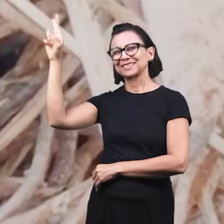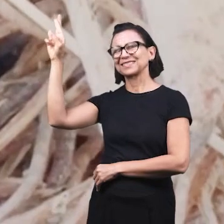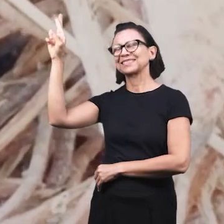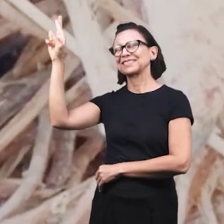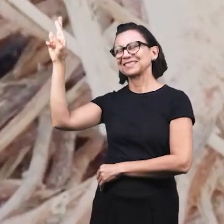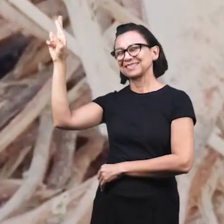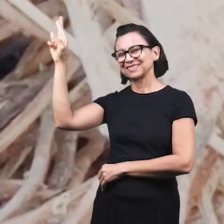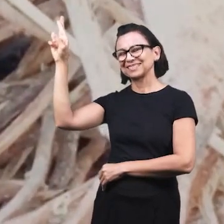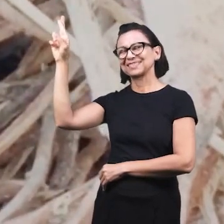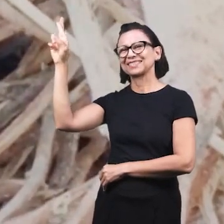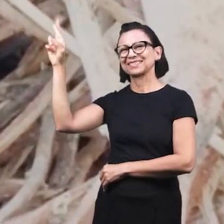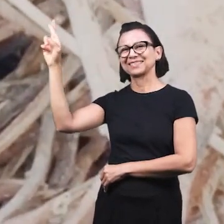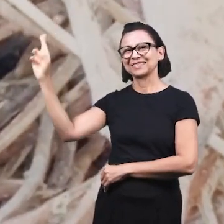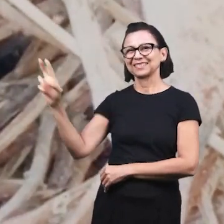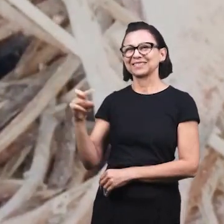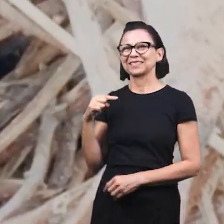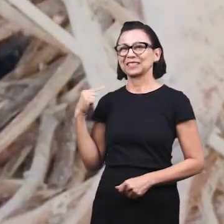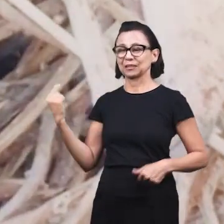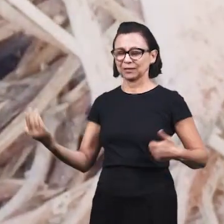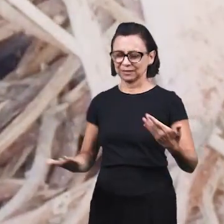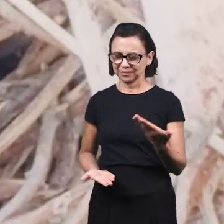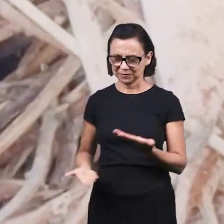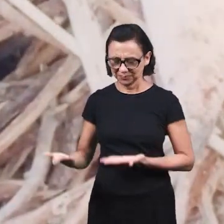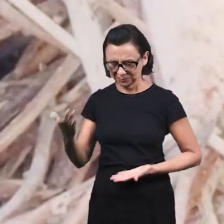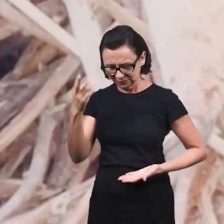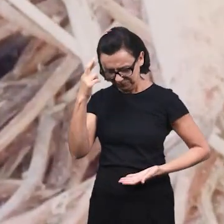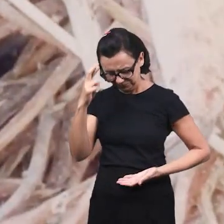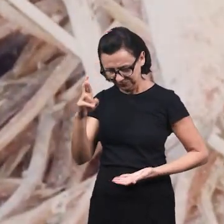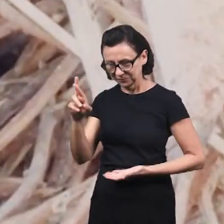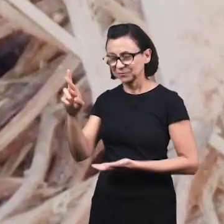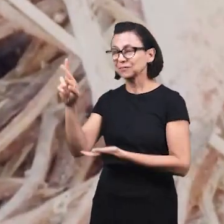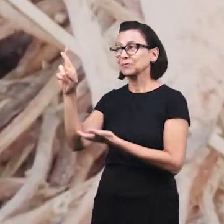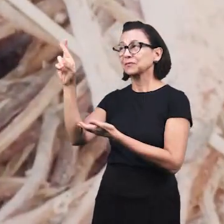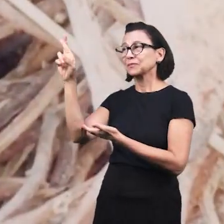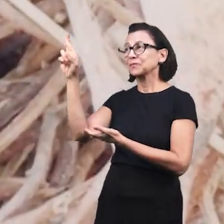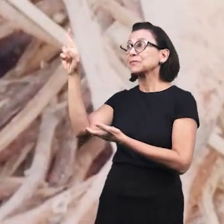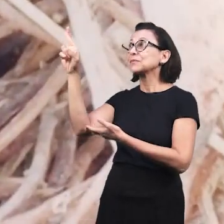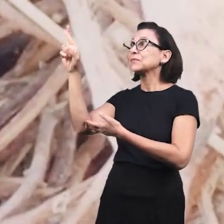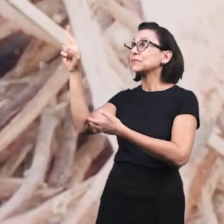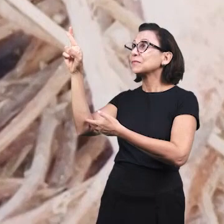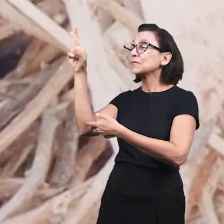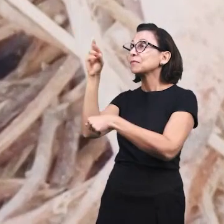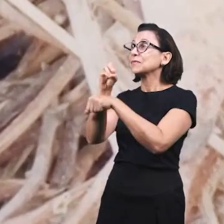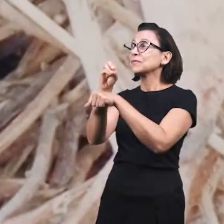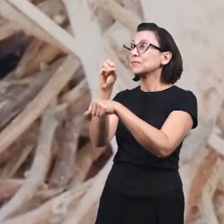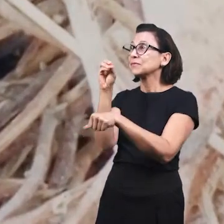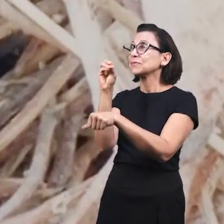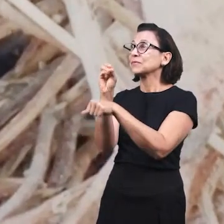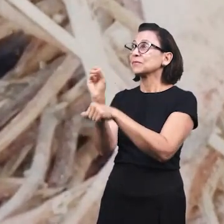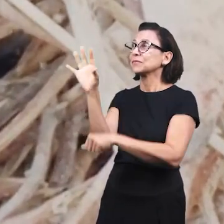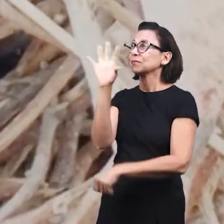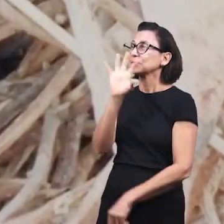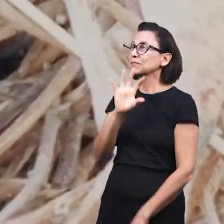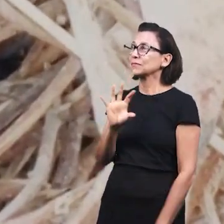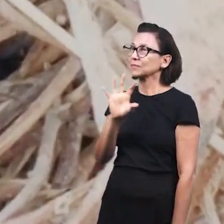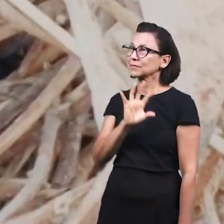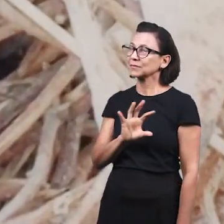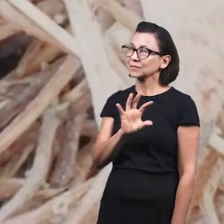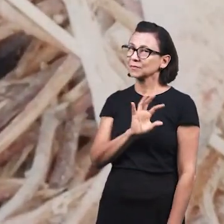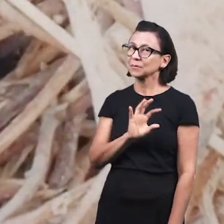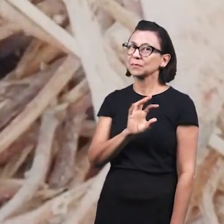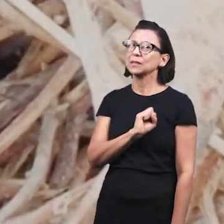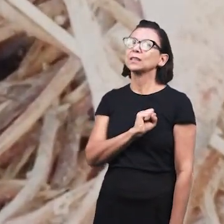Мы принадлежим Тебе, Господь, мы слуги Твои, о которых Ты заботишься с такой